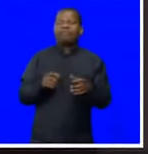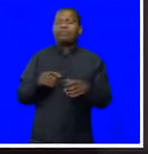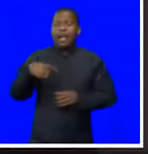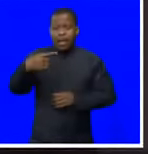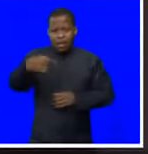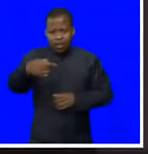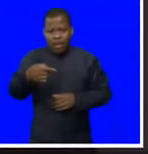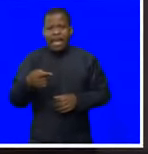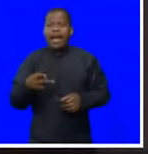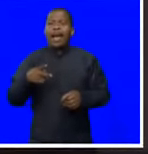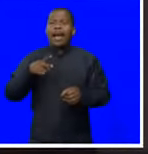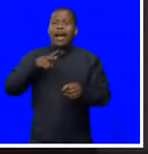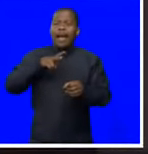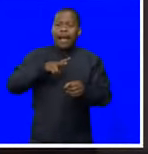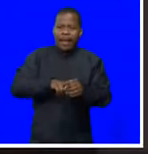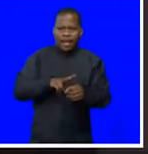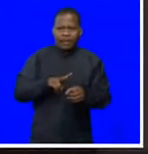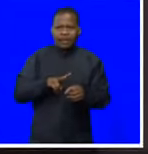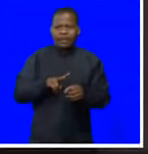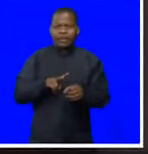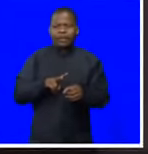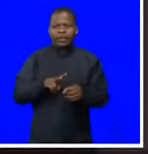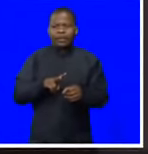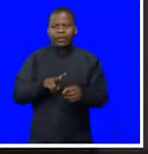supply chains around the world aba